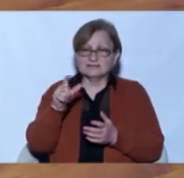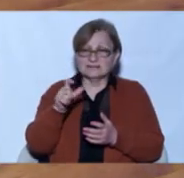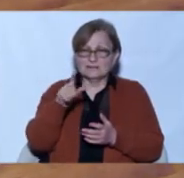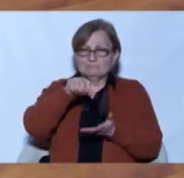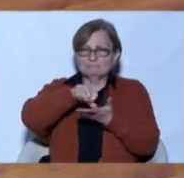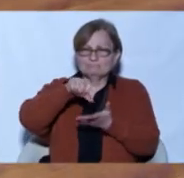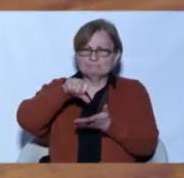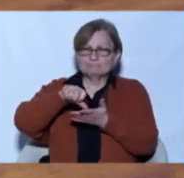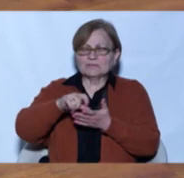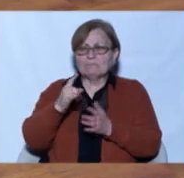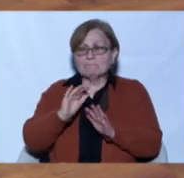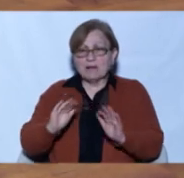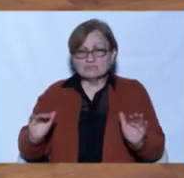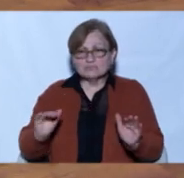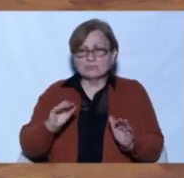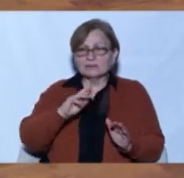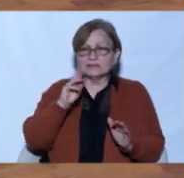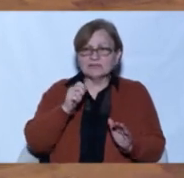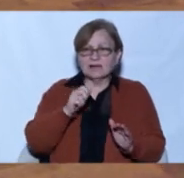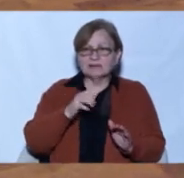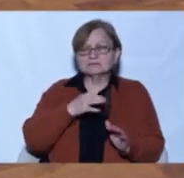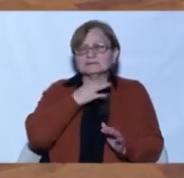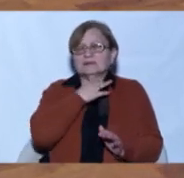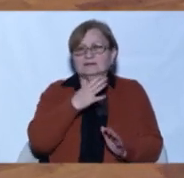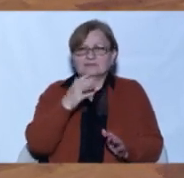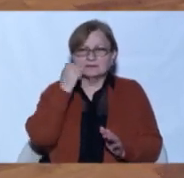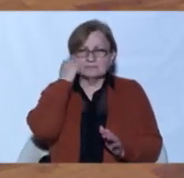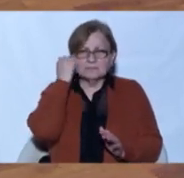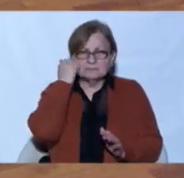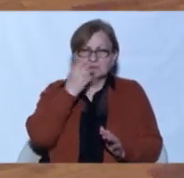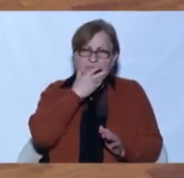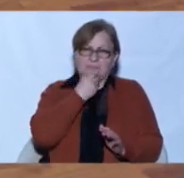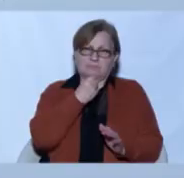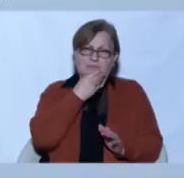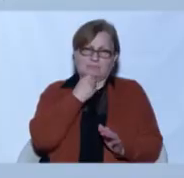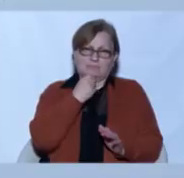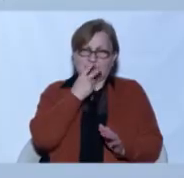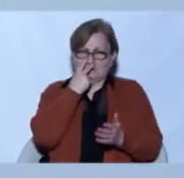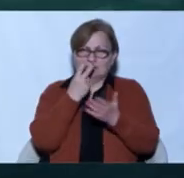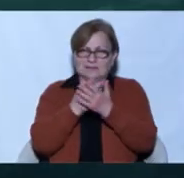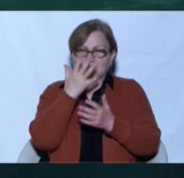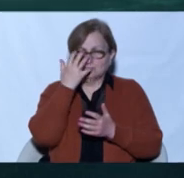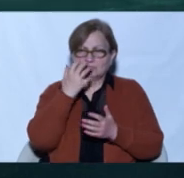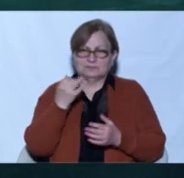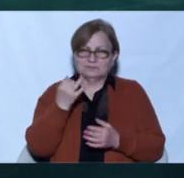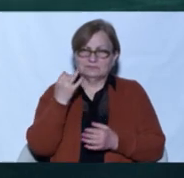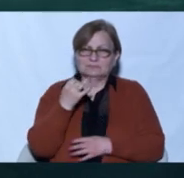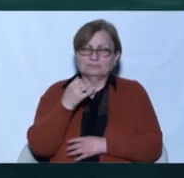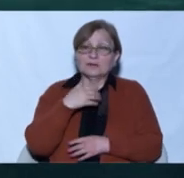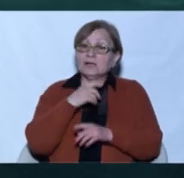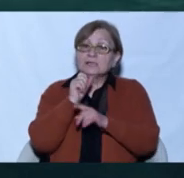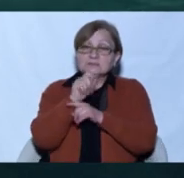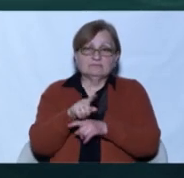პერსონაჟები ბავშვებთან ერთად არიან უსაყვარლესი ბებიები და ბაბუები. ახლა რაც შეეხება ჩვენს